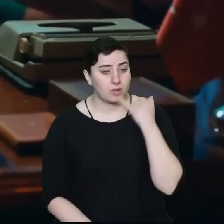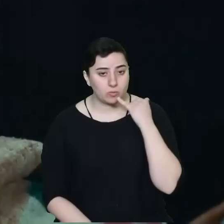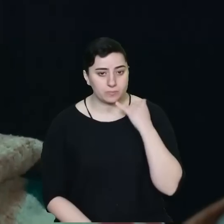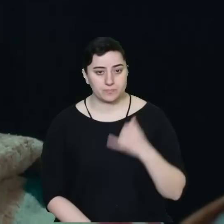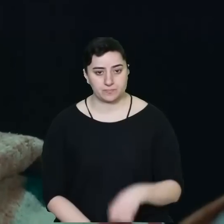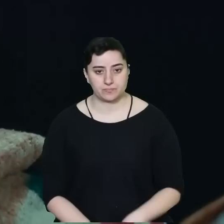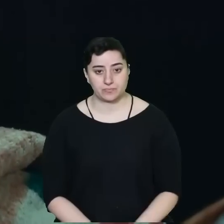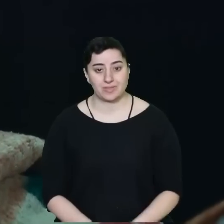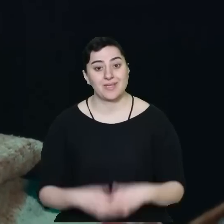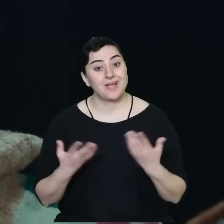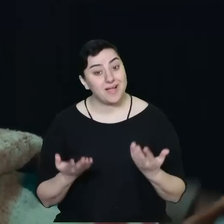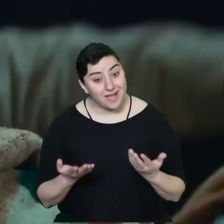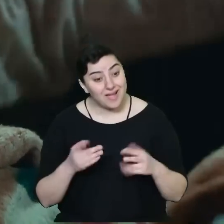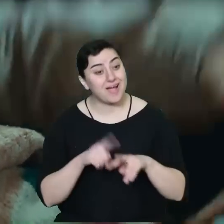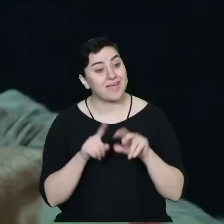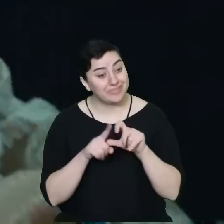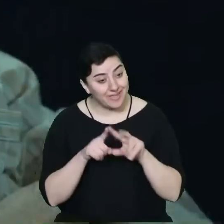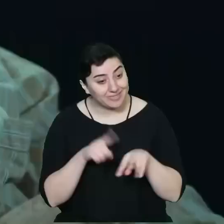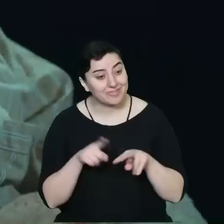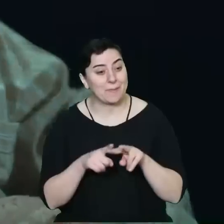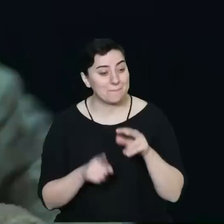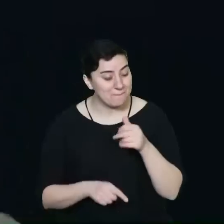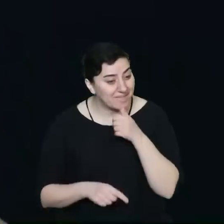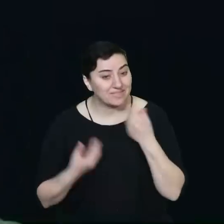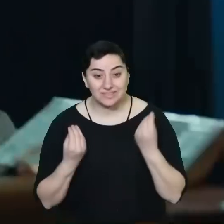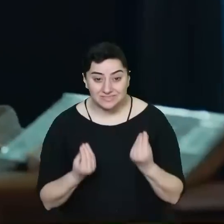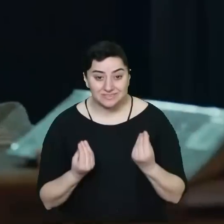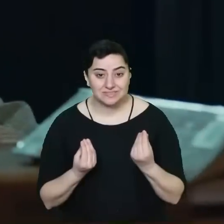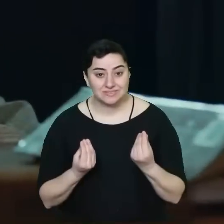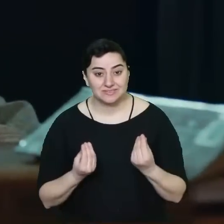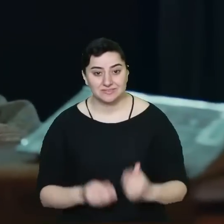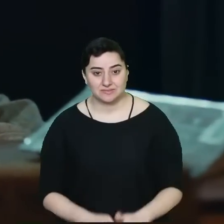Alo. Adnan Bey, merhaba, nasılsınız efendim?